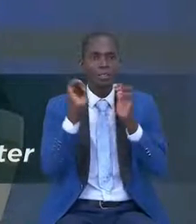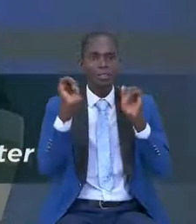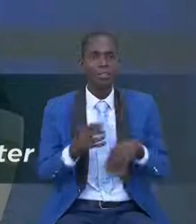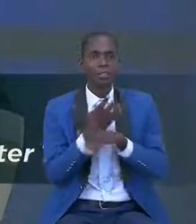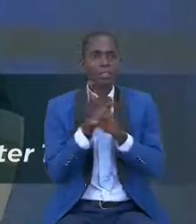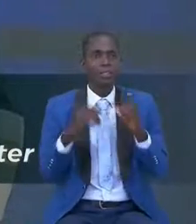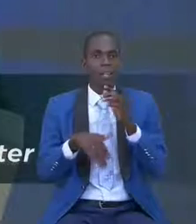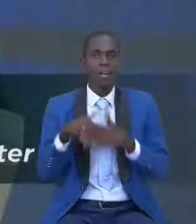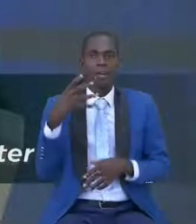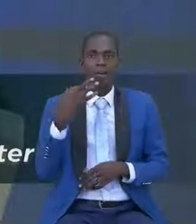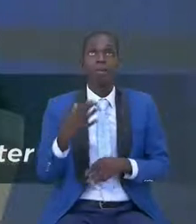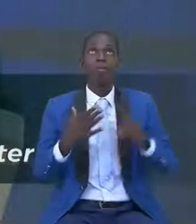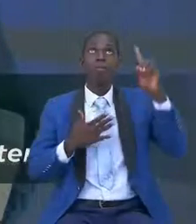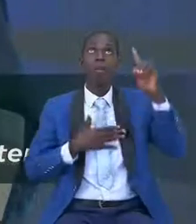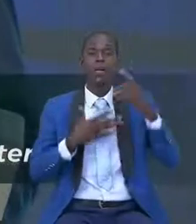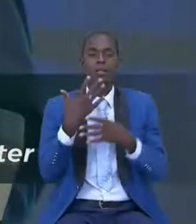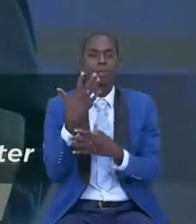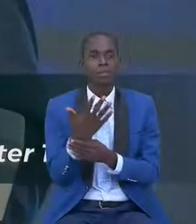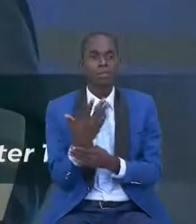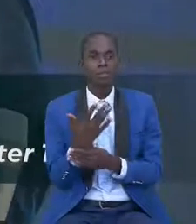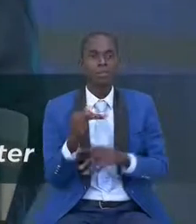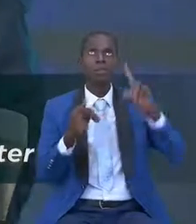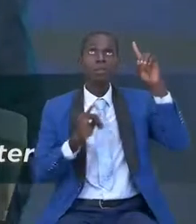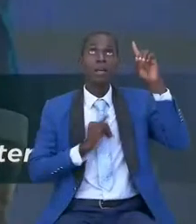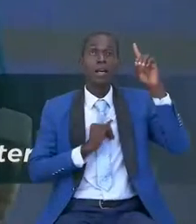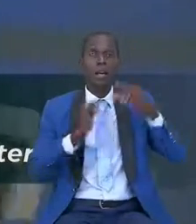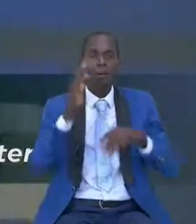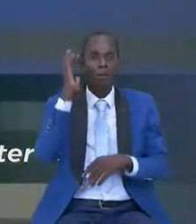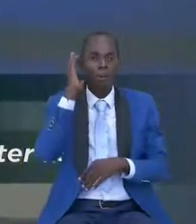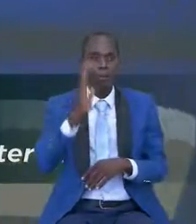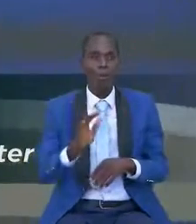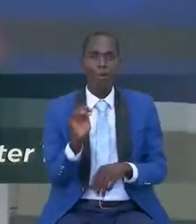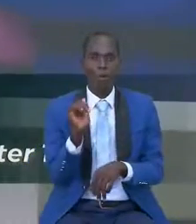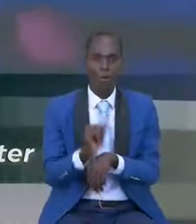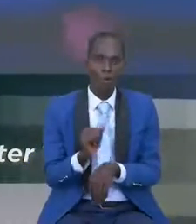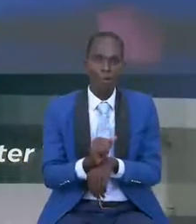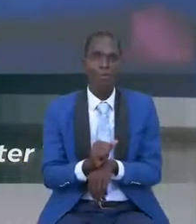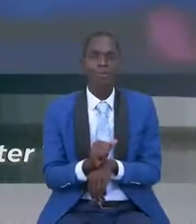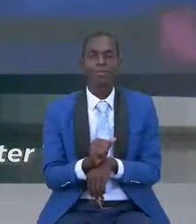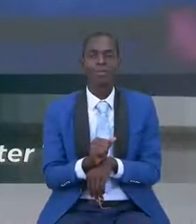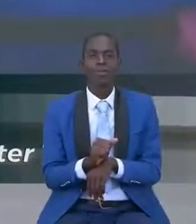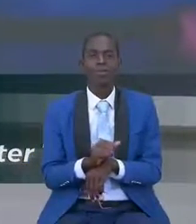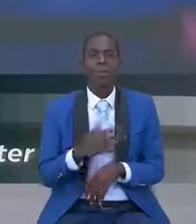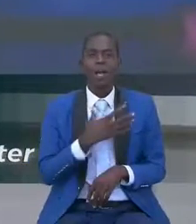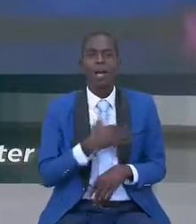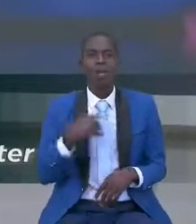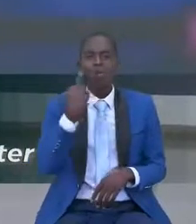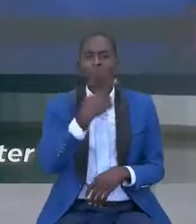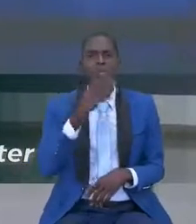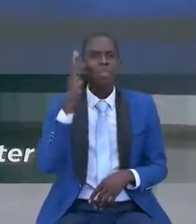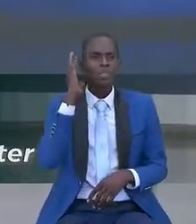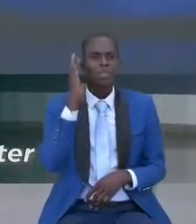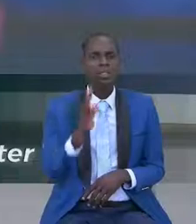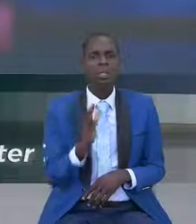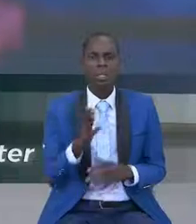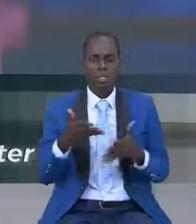13. Je le suis dès le commencement et nul ne délivre de ma main. J'agirai et qui s'y